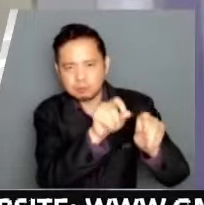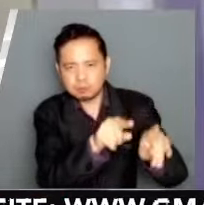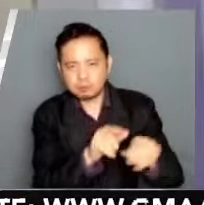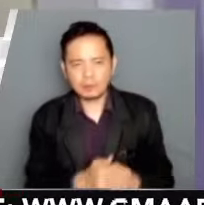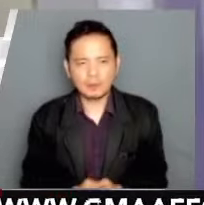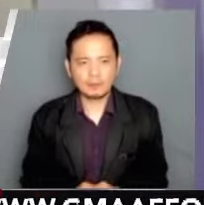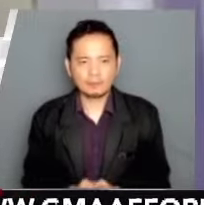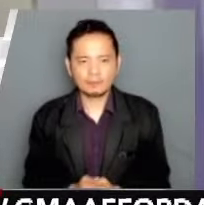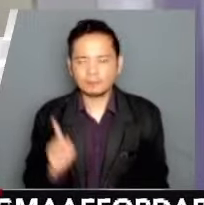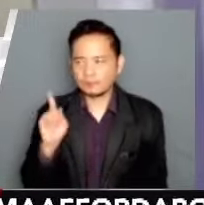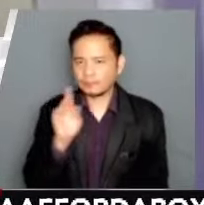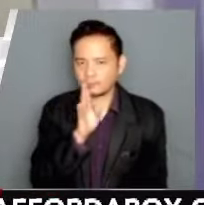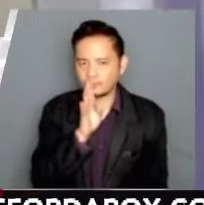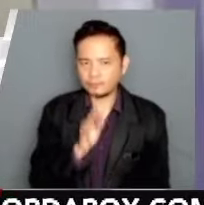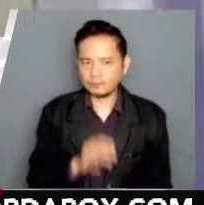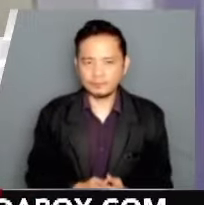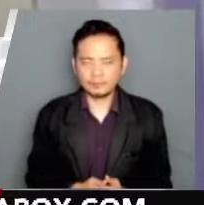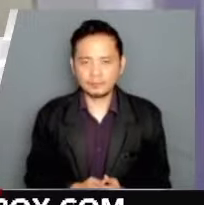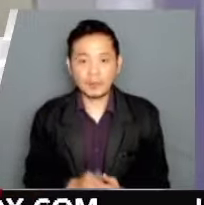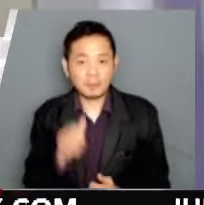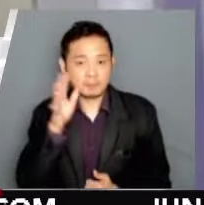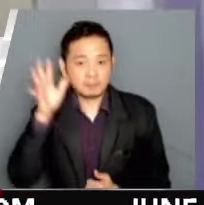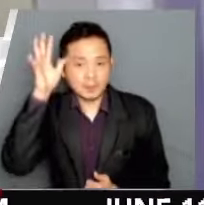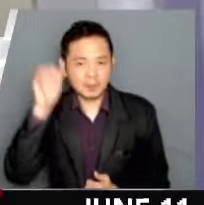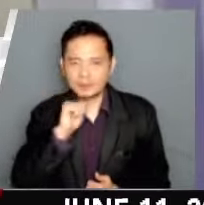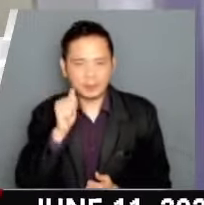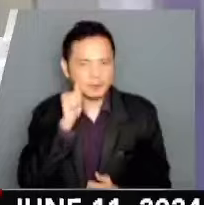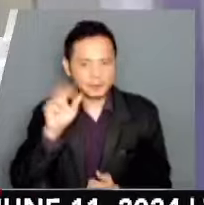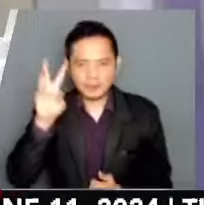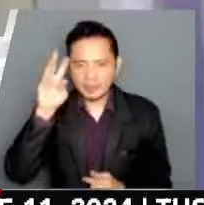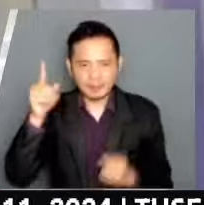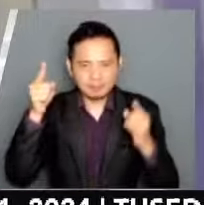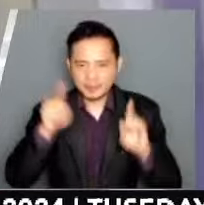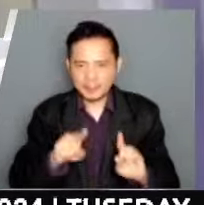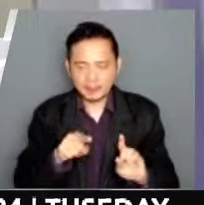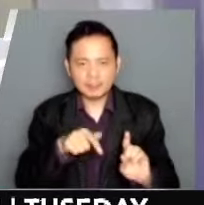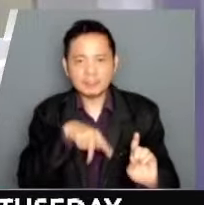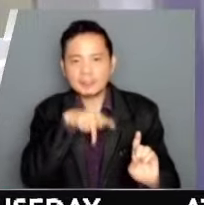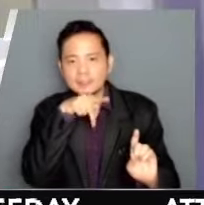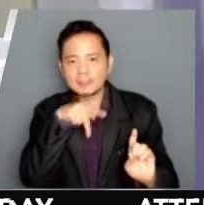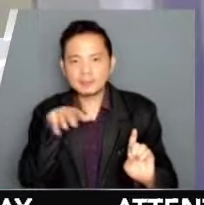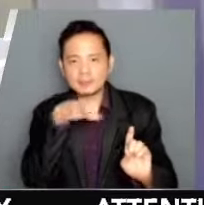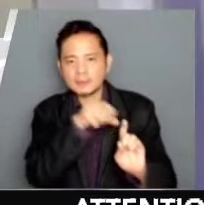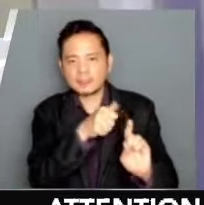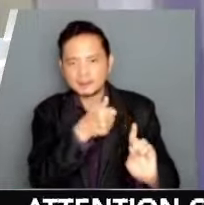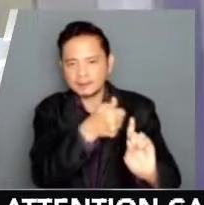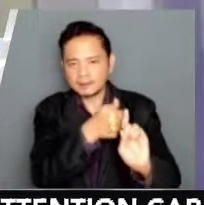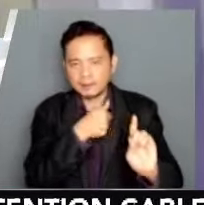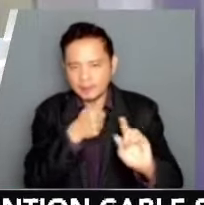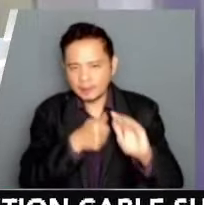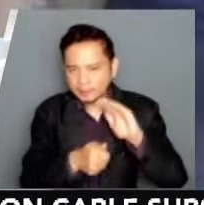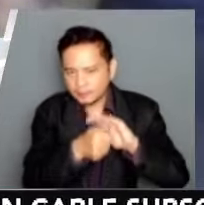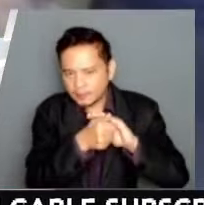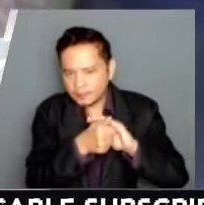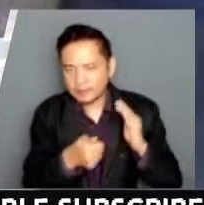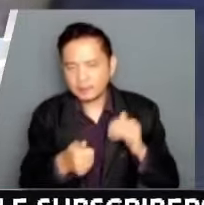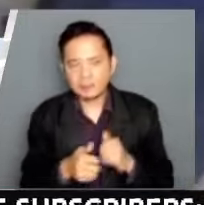bata lalonglalo sa parents and Kapamilya nitong suspect dahil Syempre ginagawa niya siguro sa time na sila lang ang tao sa